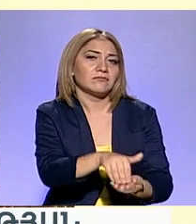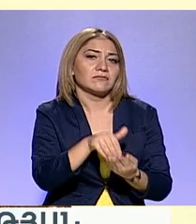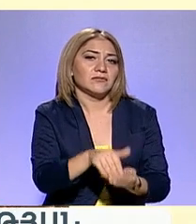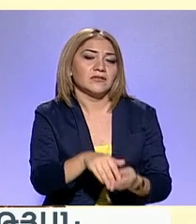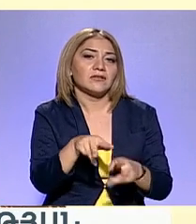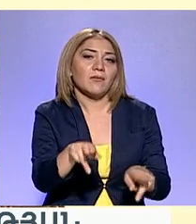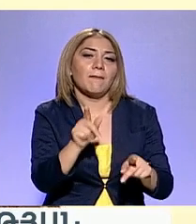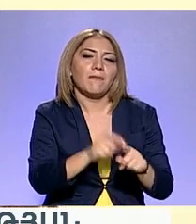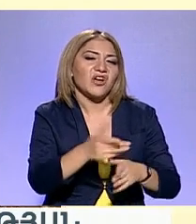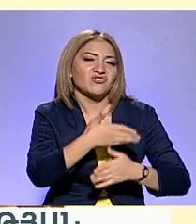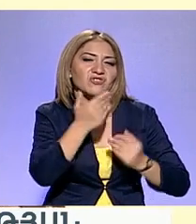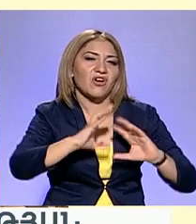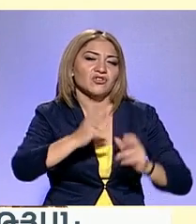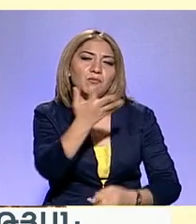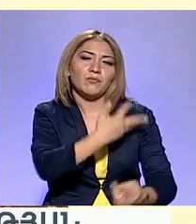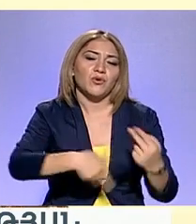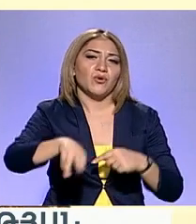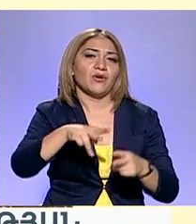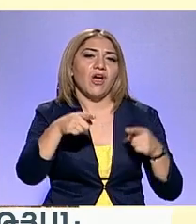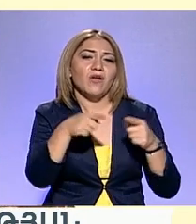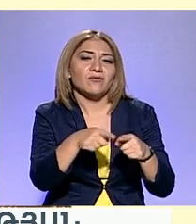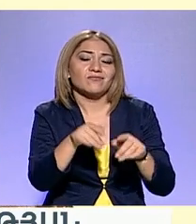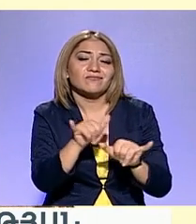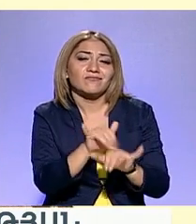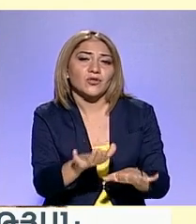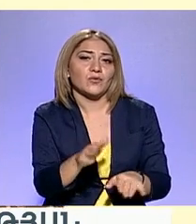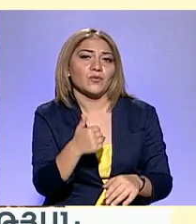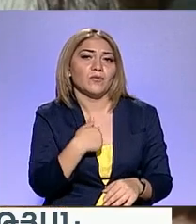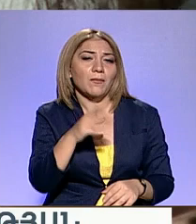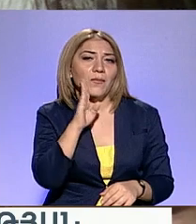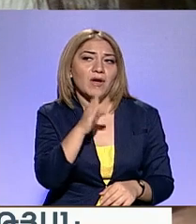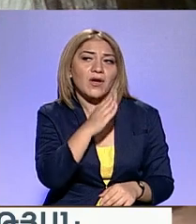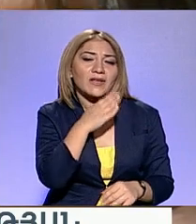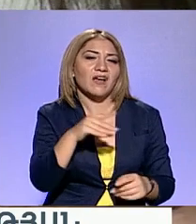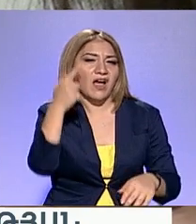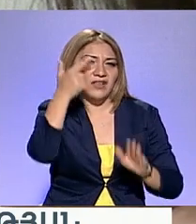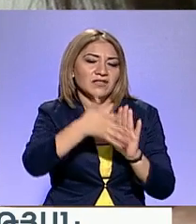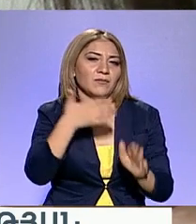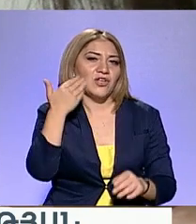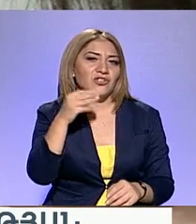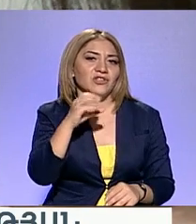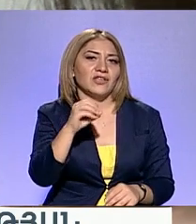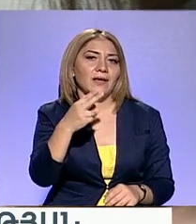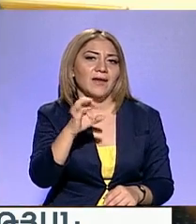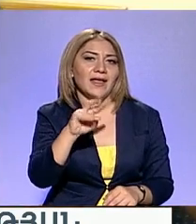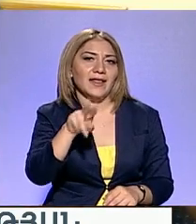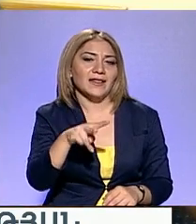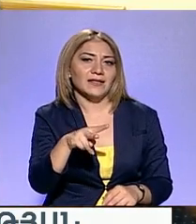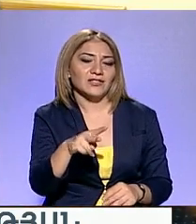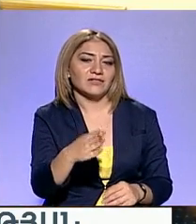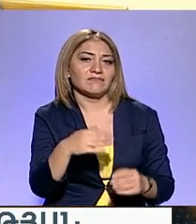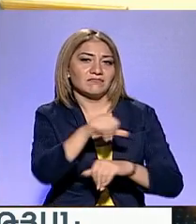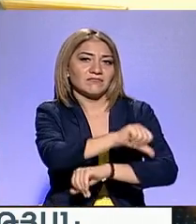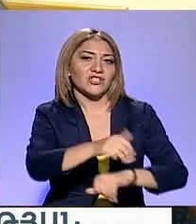Այդպիսի բաներ չկան, աշխարհի բոլոր անկյունի մայրերը խոսում են նույն լեզվով։ Ջեբրայելի դիրքերում զոհված Բագրատ Ալեքսանյանի մայրը,